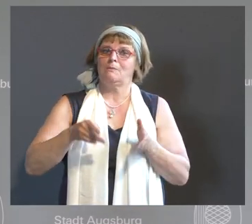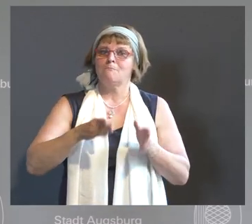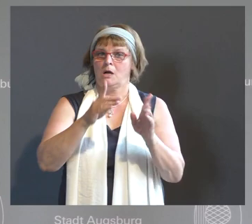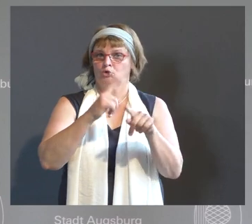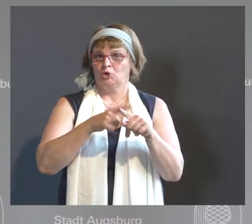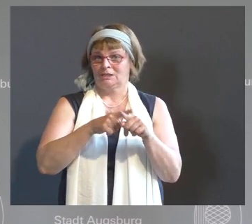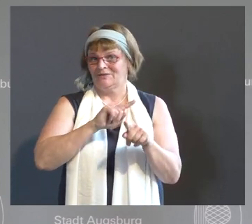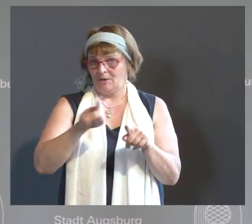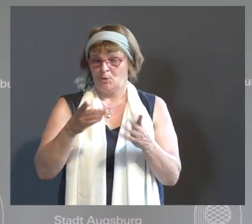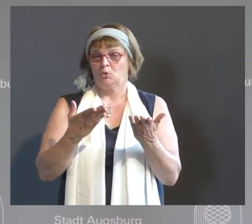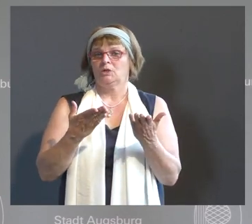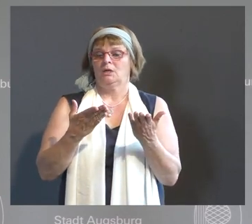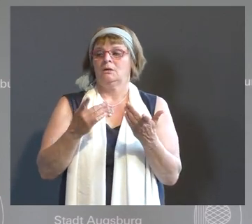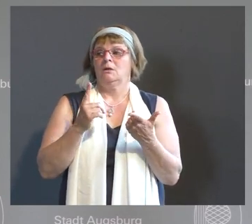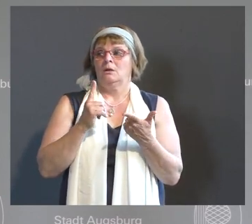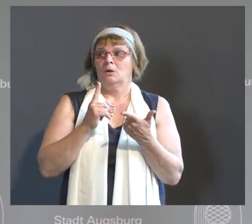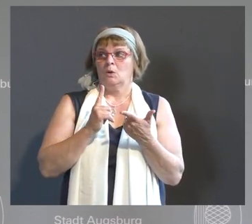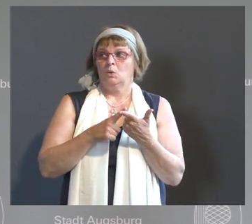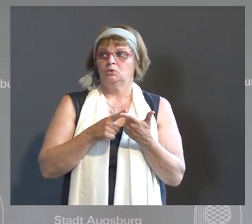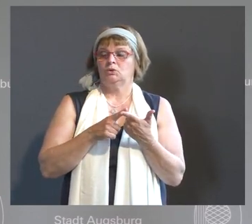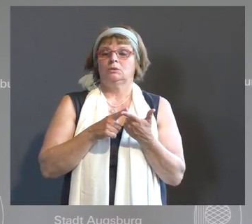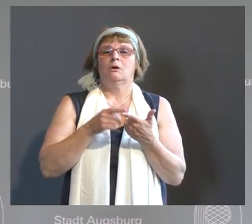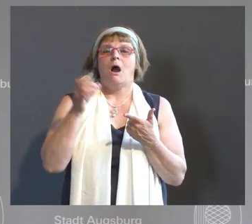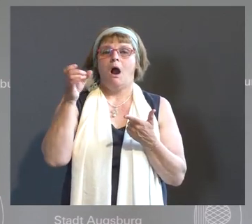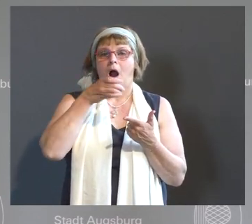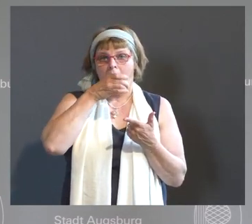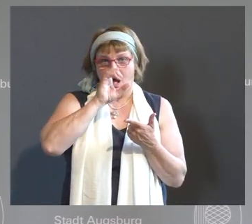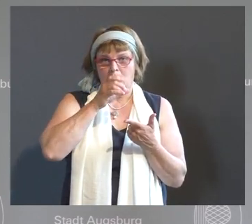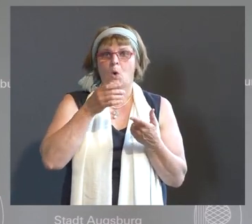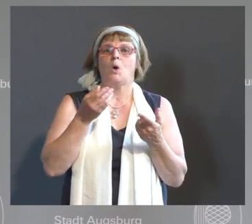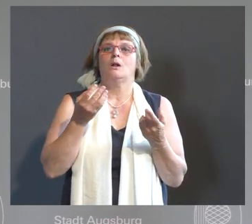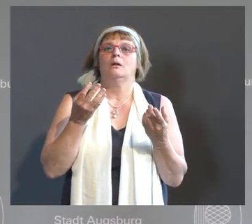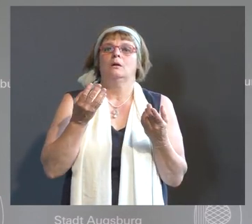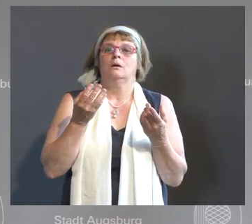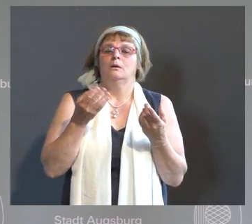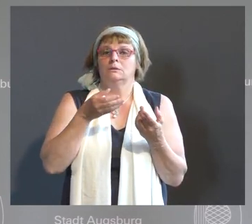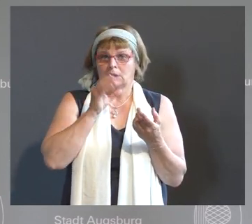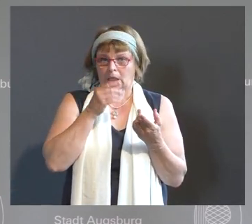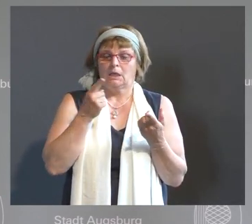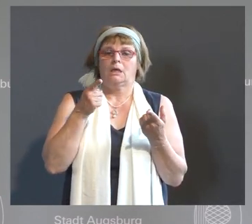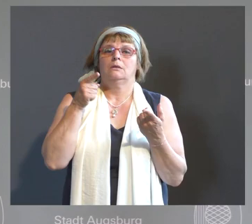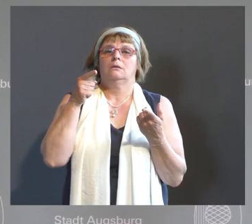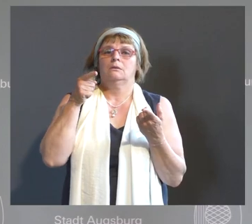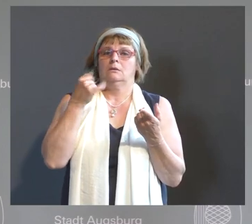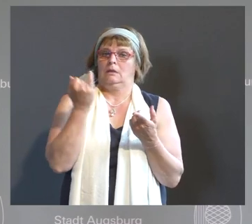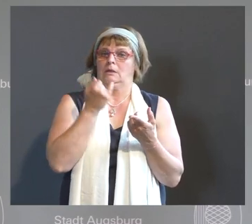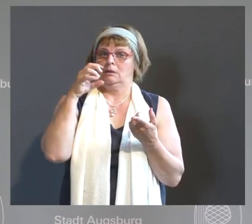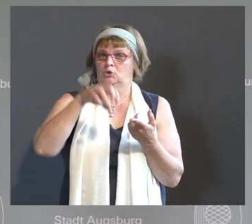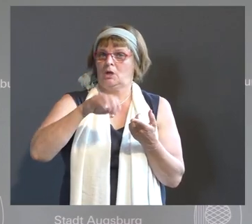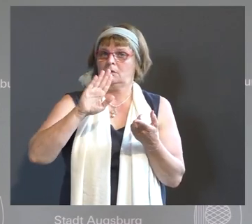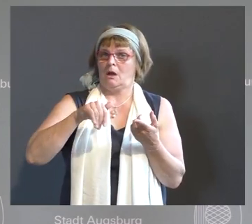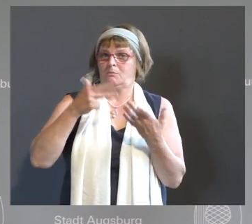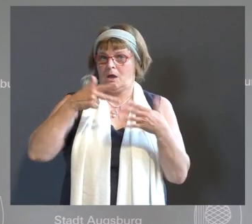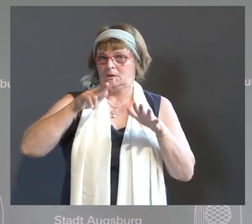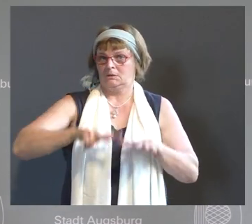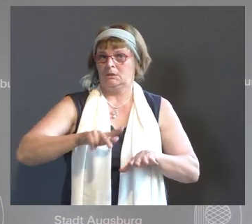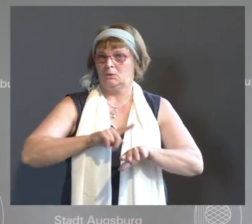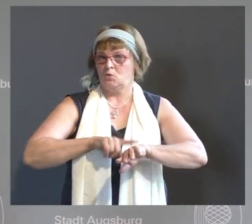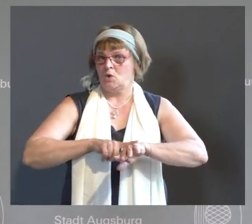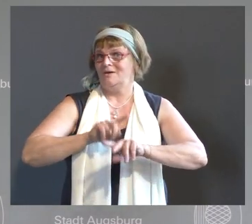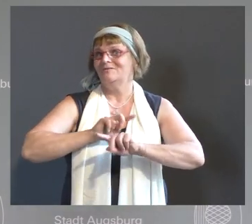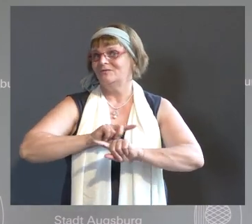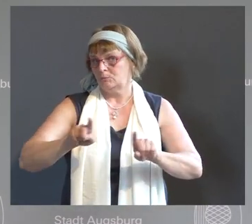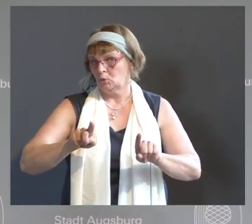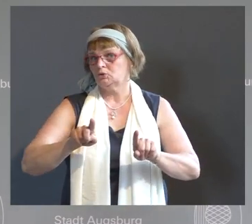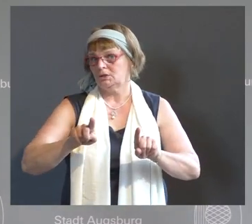verboten. Wo überall gilt es? An welchen örtlichen Bereichen? Komplette Innenstadt oder gibt es da spezielle Straßenplätze, wo das jetzt der Fall